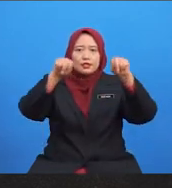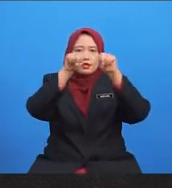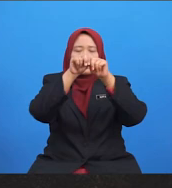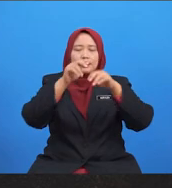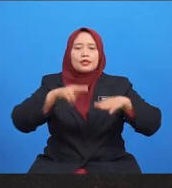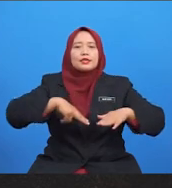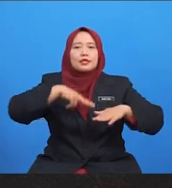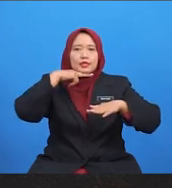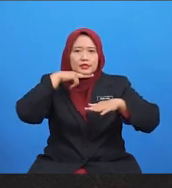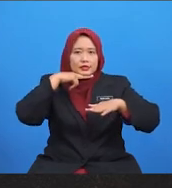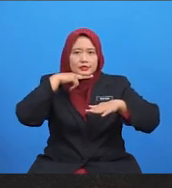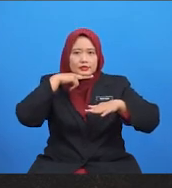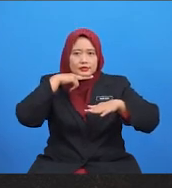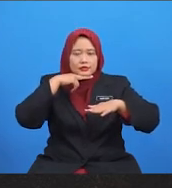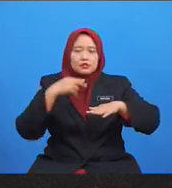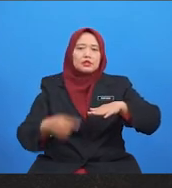had atas,